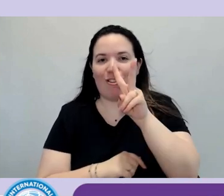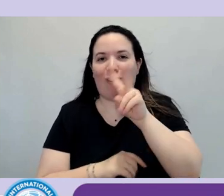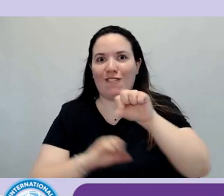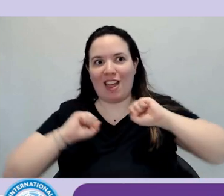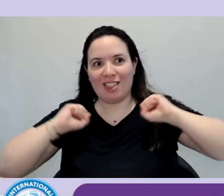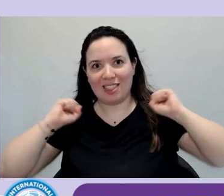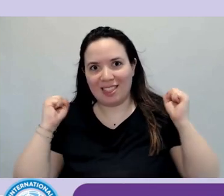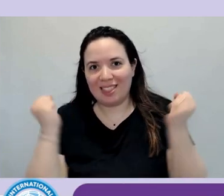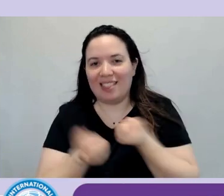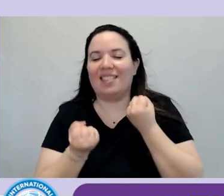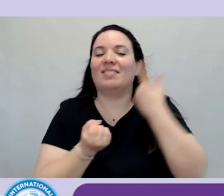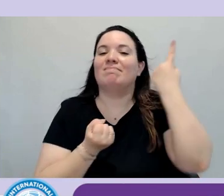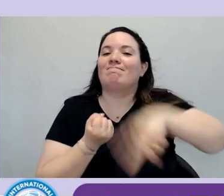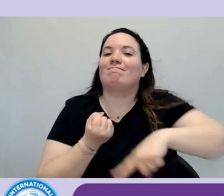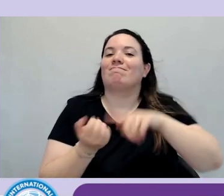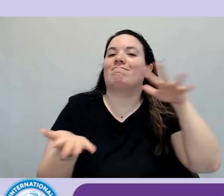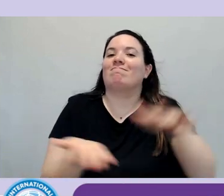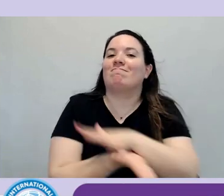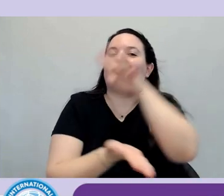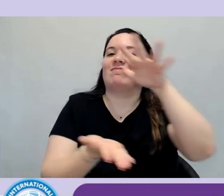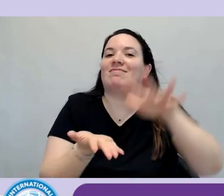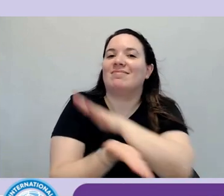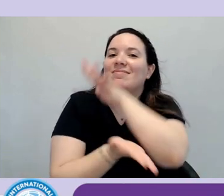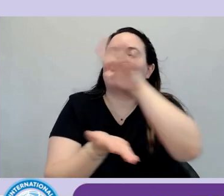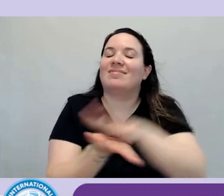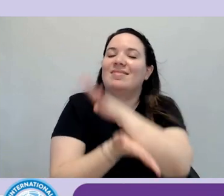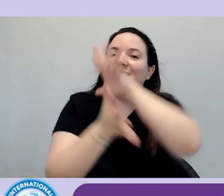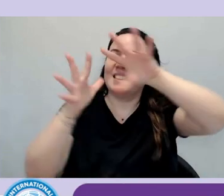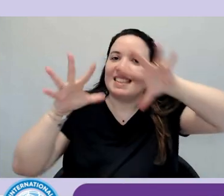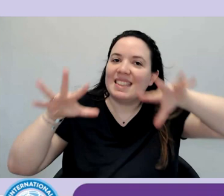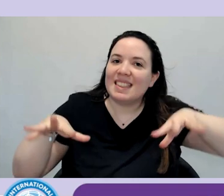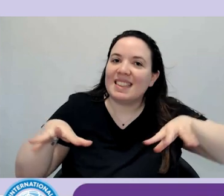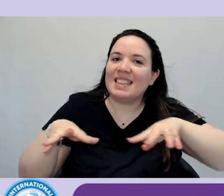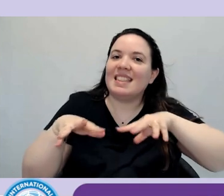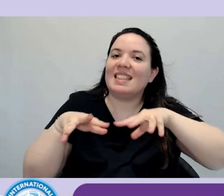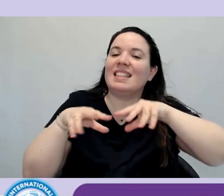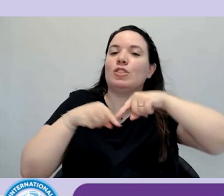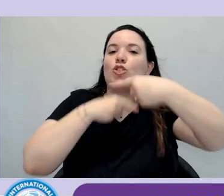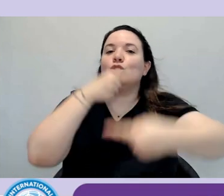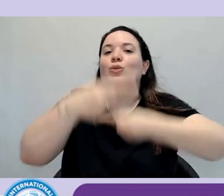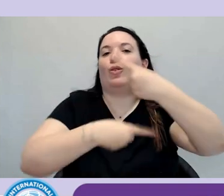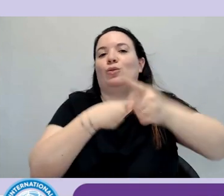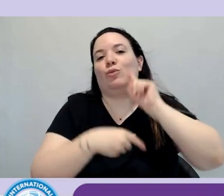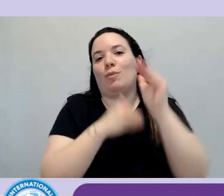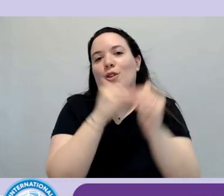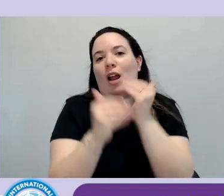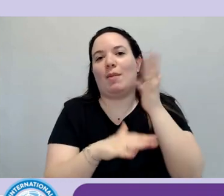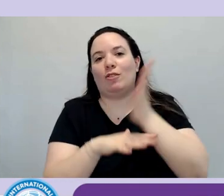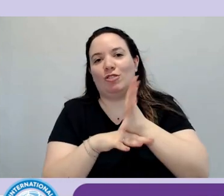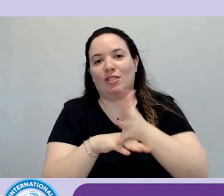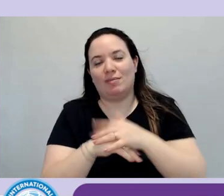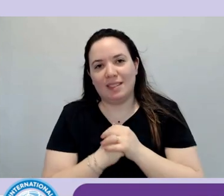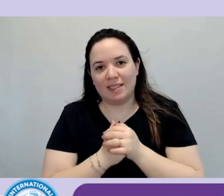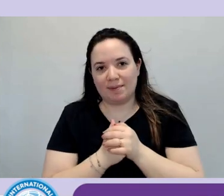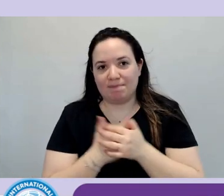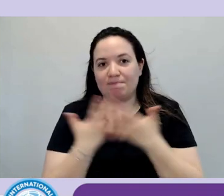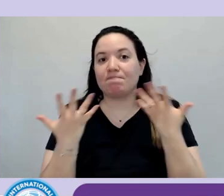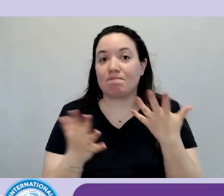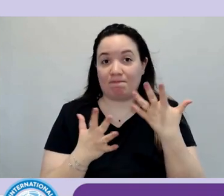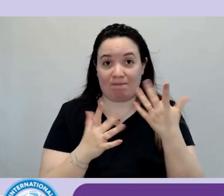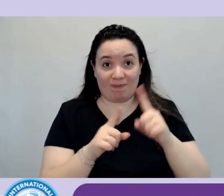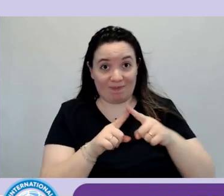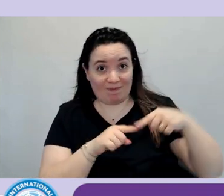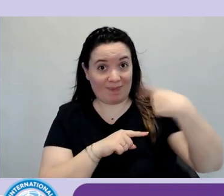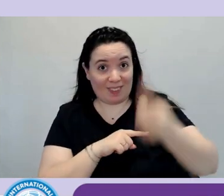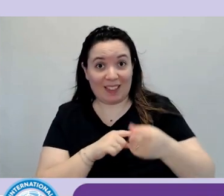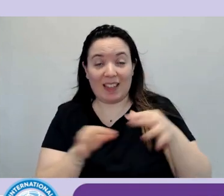quest'anno e quindi stiamo festeggiando un inizio e un continuo migliorare dell'AC ci daremo